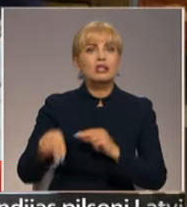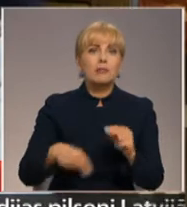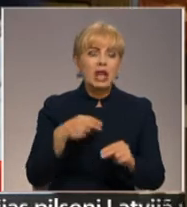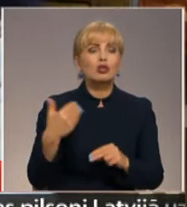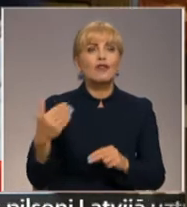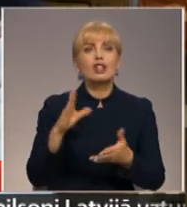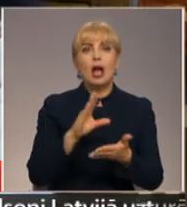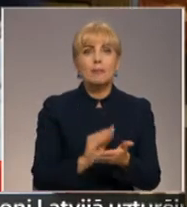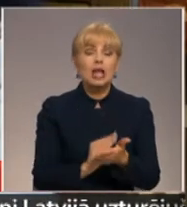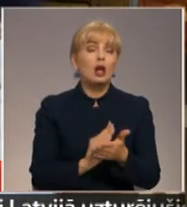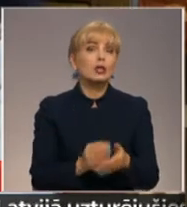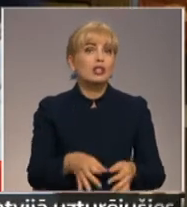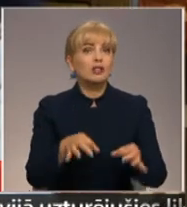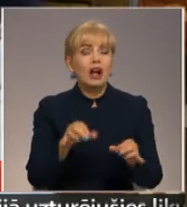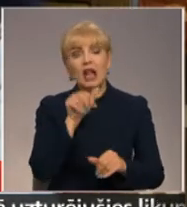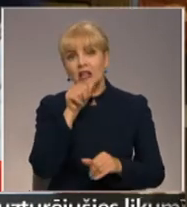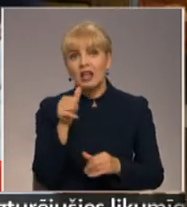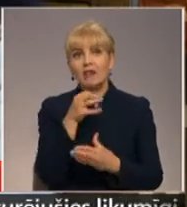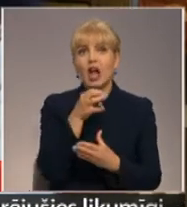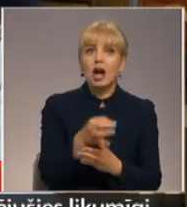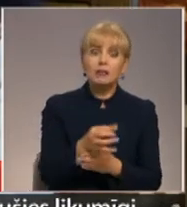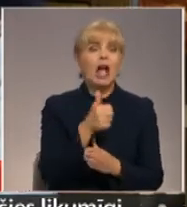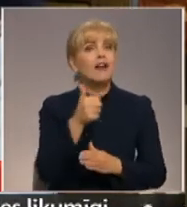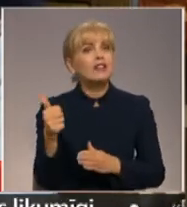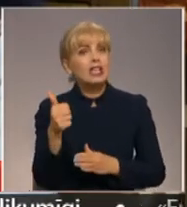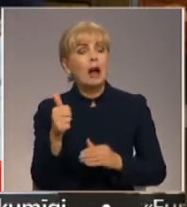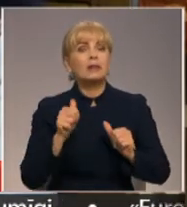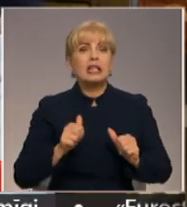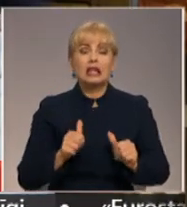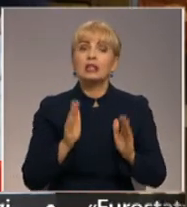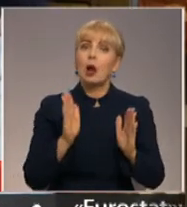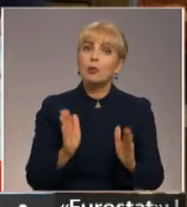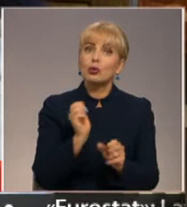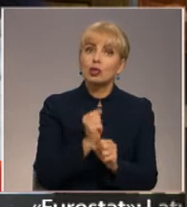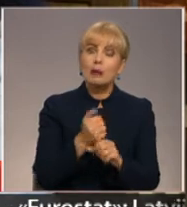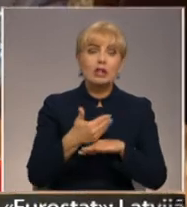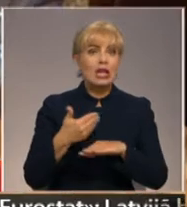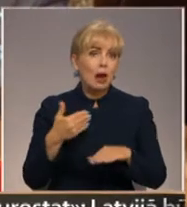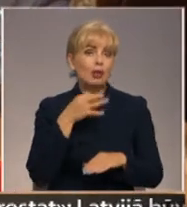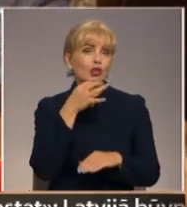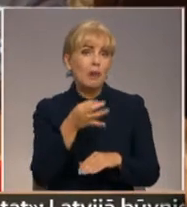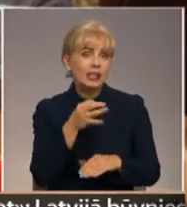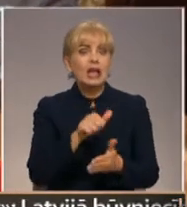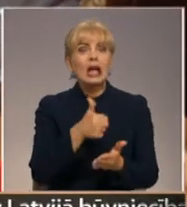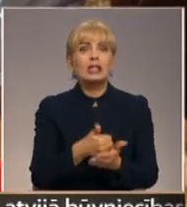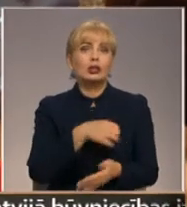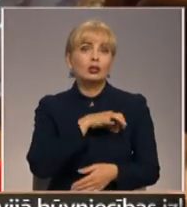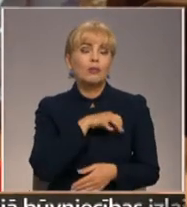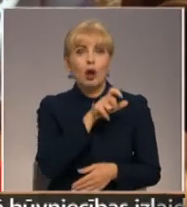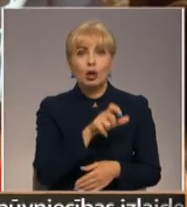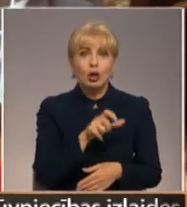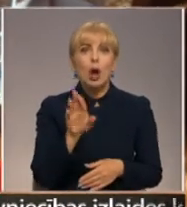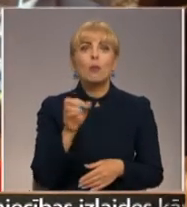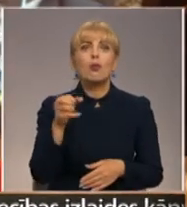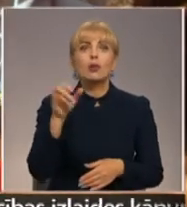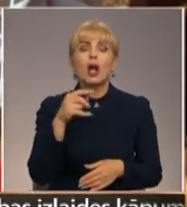pieredze noteikti ir svarīga, taču nevarēja atbildēt, vai viņam dienestā būs arī darbs. Iepriekš izskanēja ziņas, ka ģenerāla prokurors vēlējies Burkānu